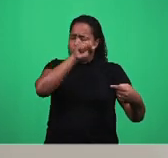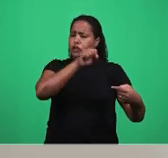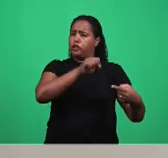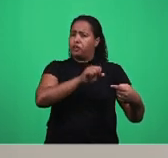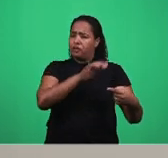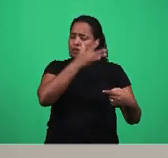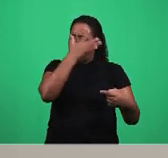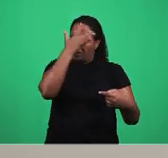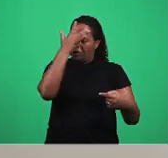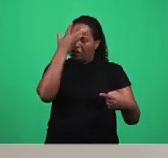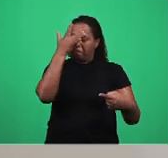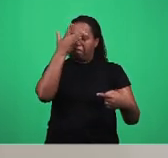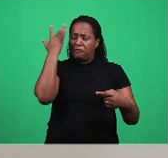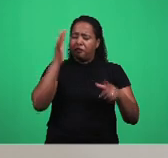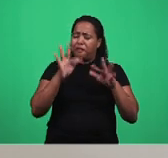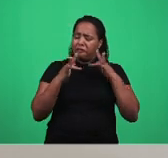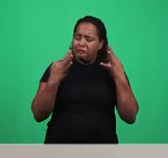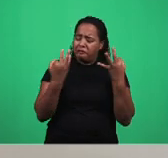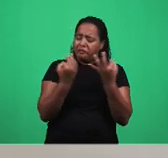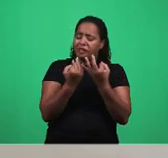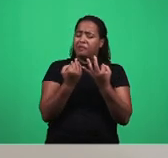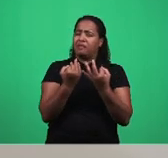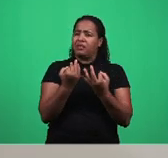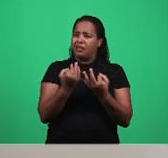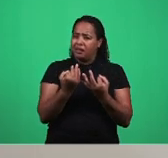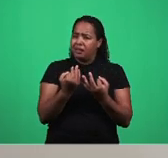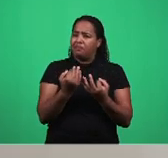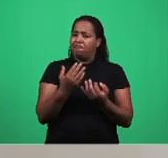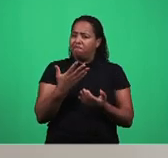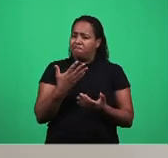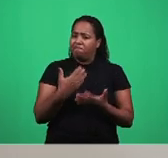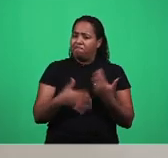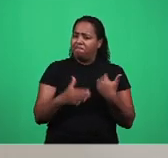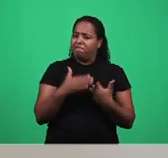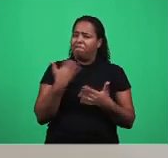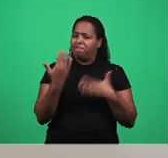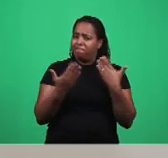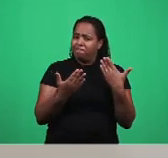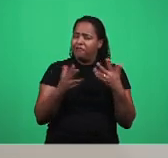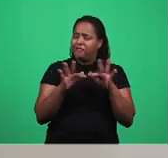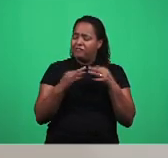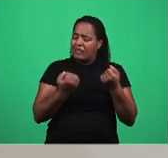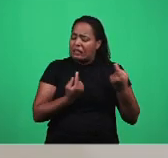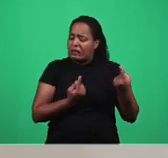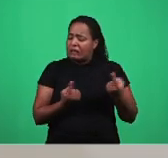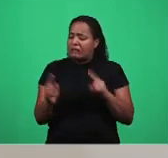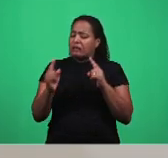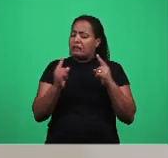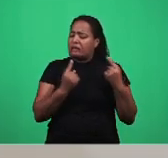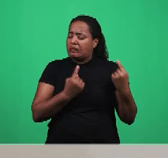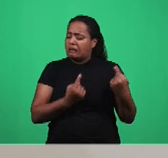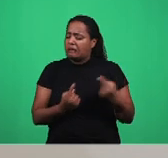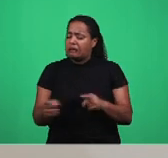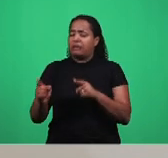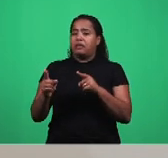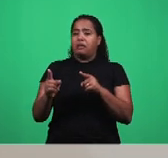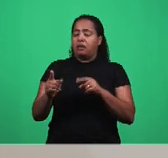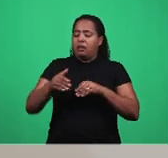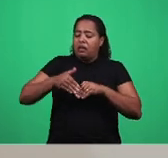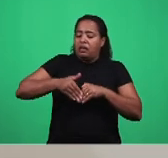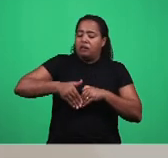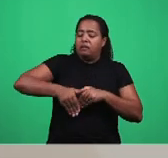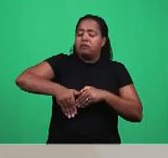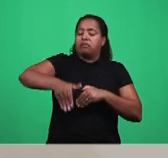la famille, elle a déjà souffert beaucoup d'attaques, mais à partir de maintenant, elle